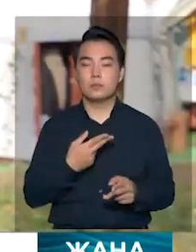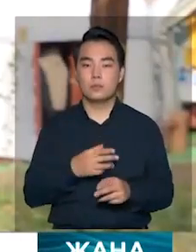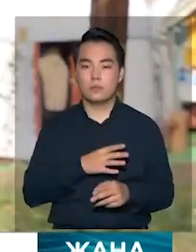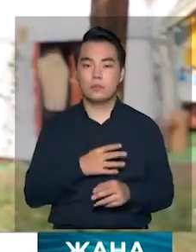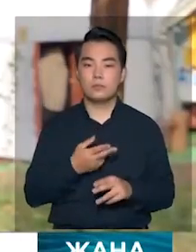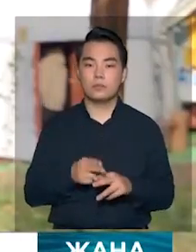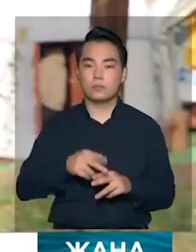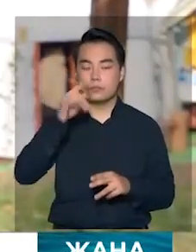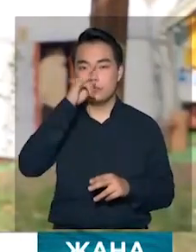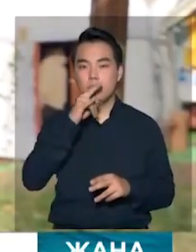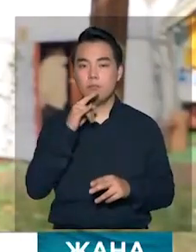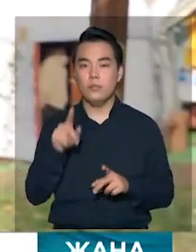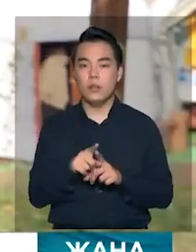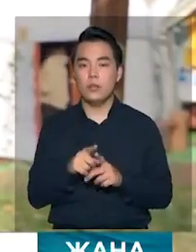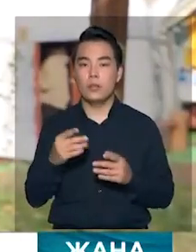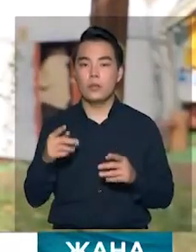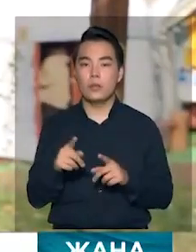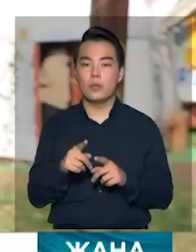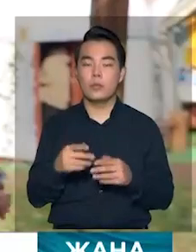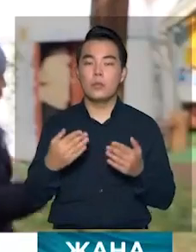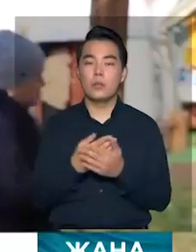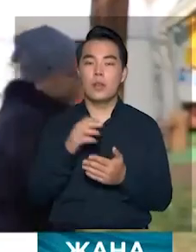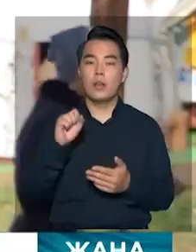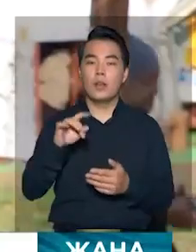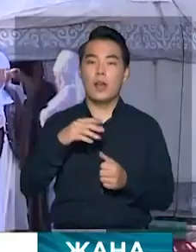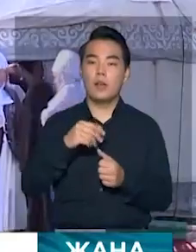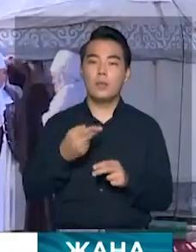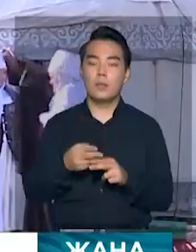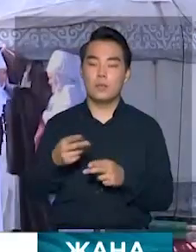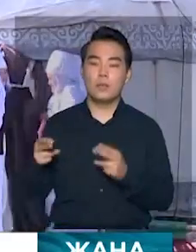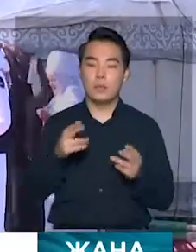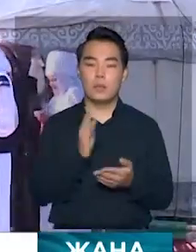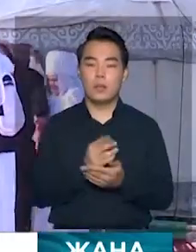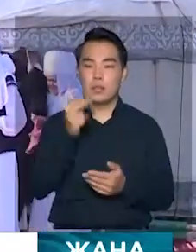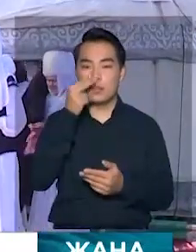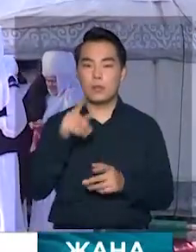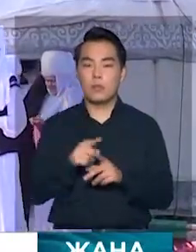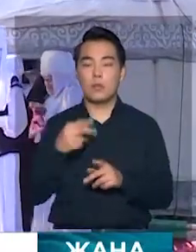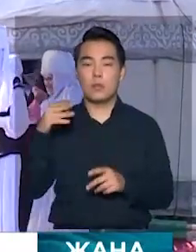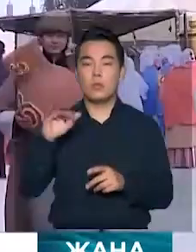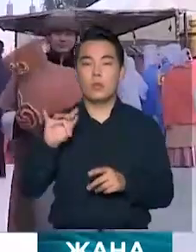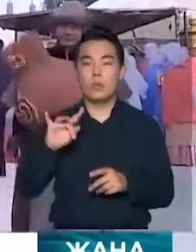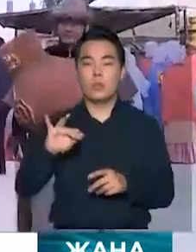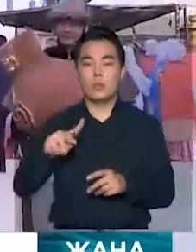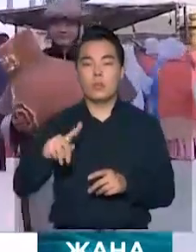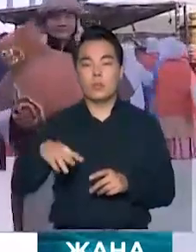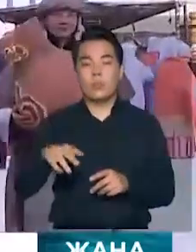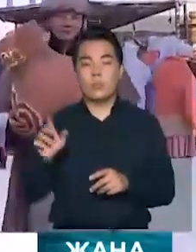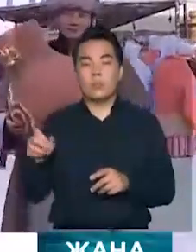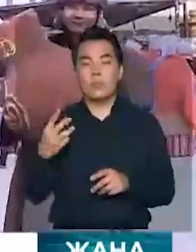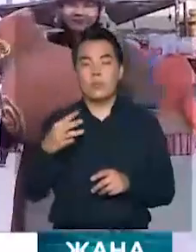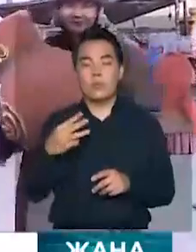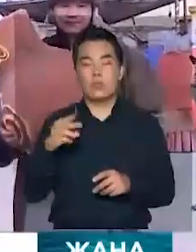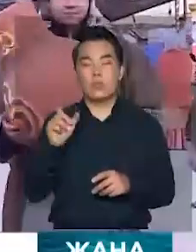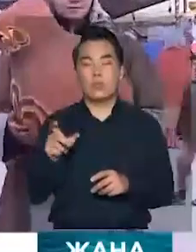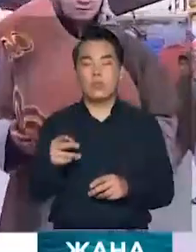қандай. Біз Гланайдан келдік, әдет басқа, мәдениет басқа, сол үшін. Шымкенттің туризм саласында 30 мыңға жуық адам еңбек етіп,